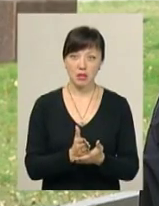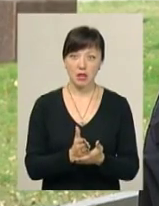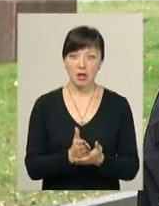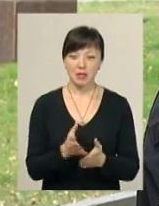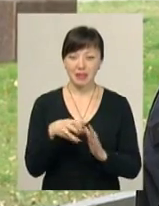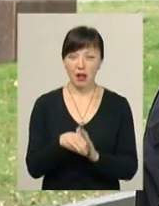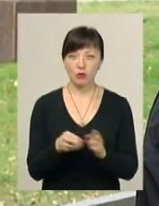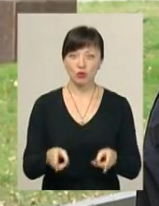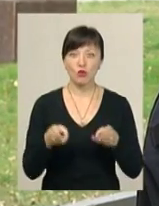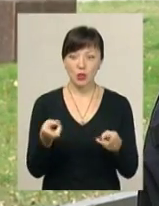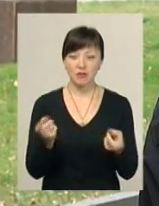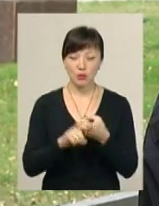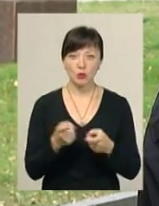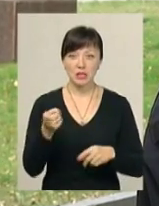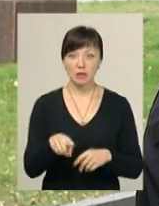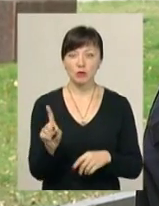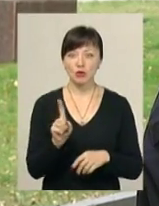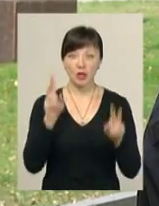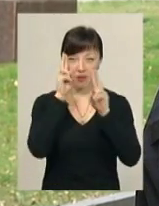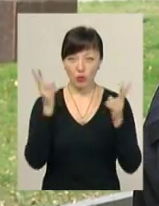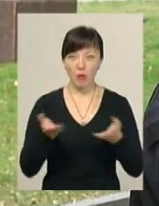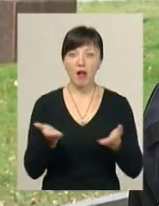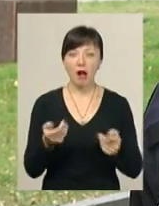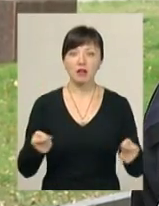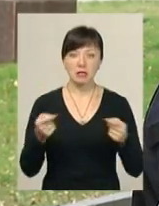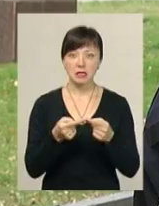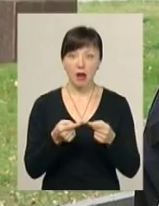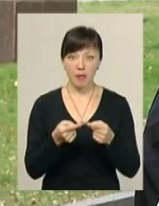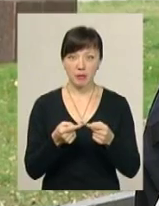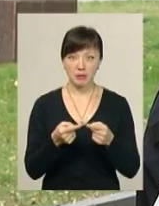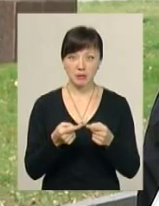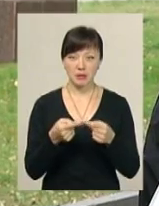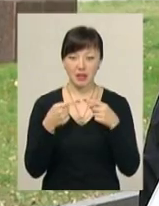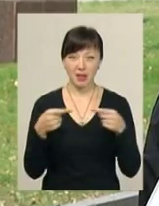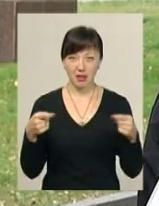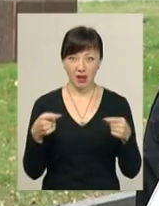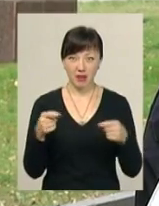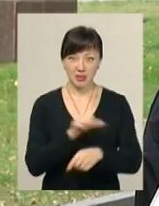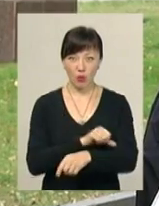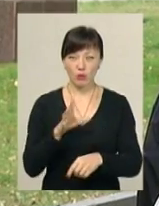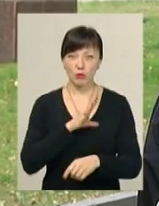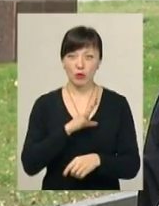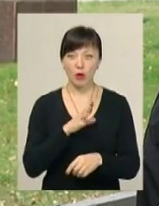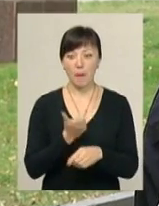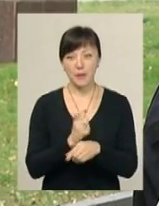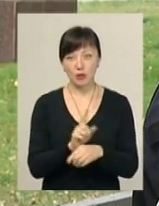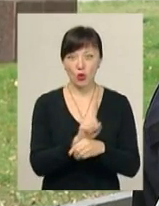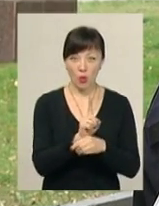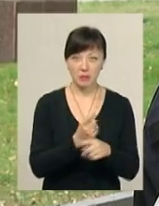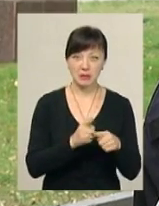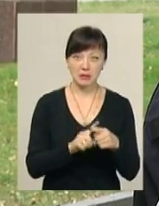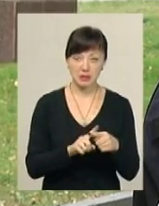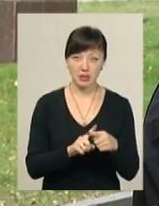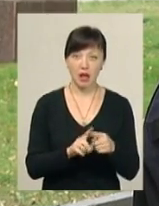злочину, тобто у зв'язку з тим, що невідомо, яка саме маса речовини наркотичної, якщо там більше, ніж допустима норма, це